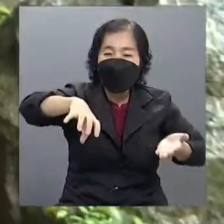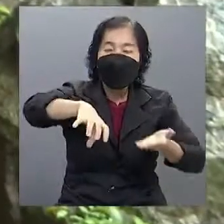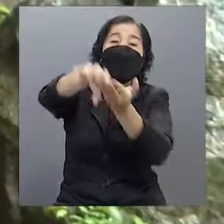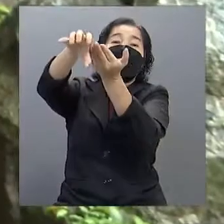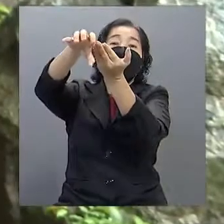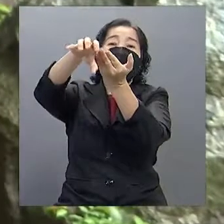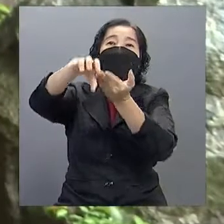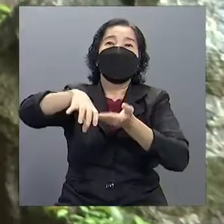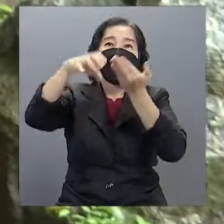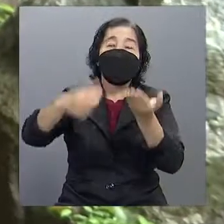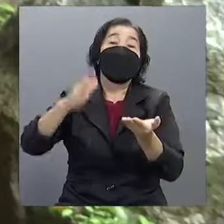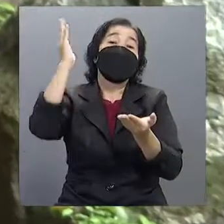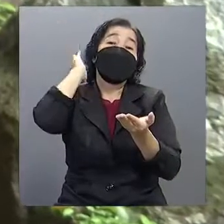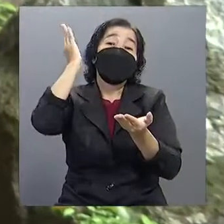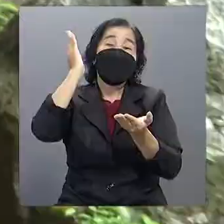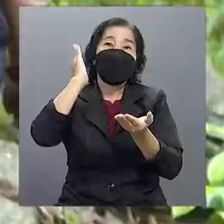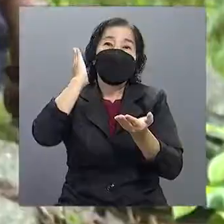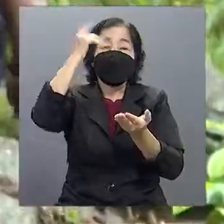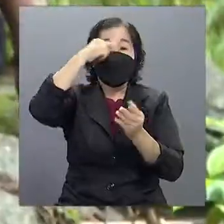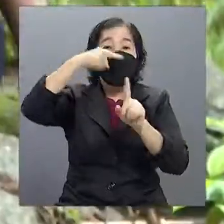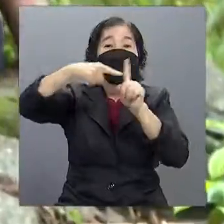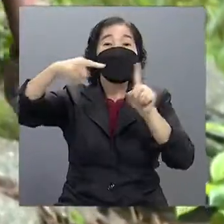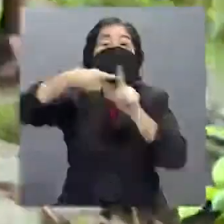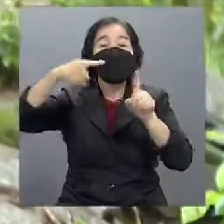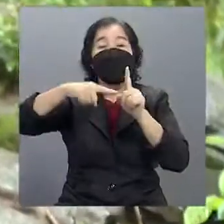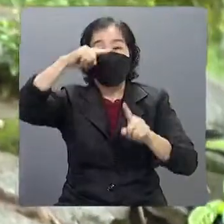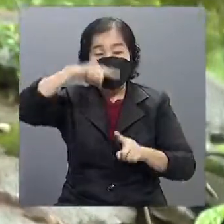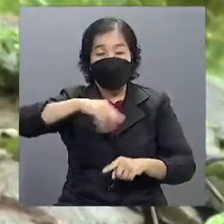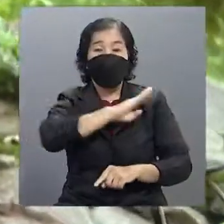ชาวลูกครึ่งเนี่ยนะคะอายุ30ปีตกจาก